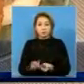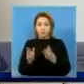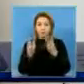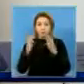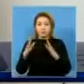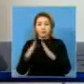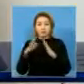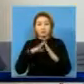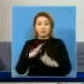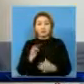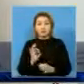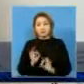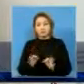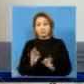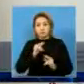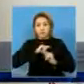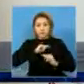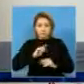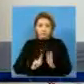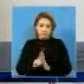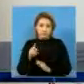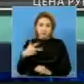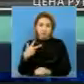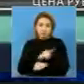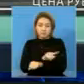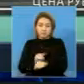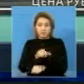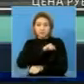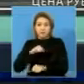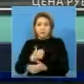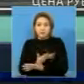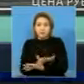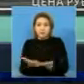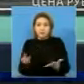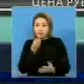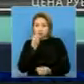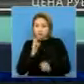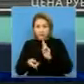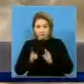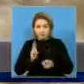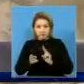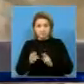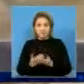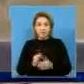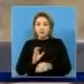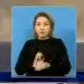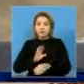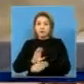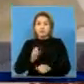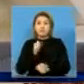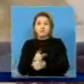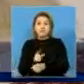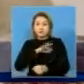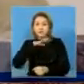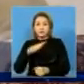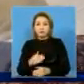үйдің тірлігін кестірген соң жұмысына кірісет. 3 сағаттың ішінде өзі бірнеше тағам түрінен дайын өнім әзірлейді. Тапсырыс көп кездері екі